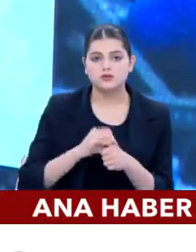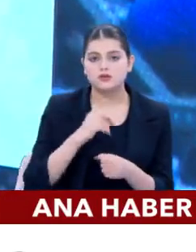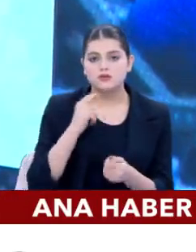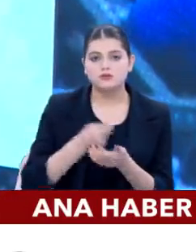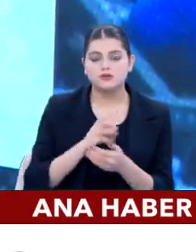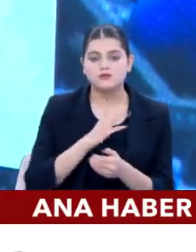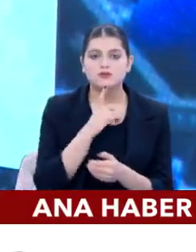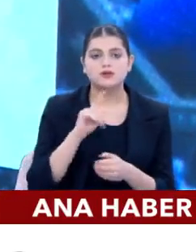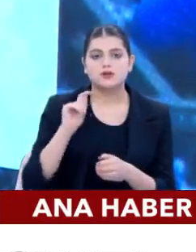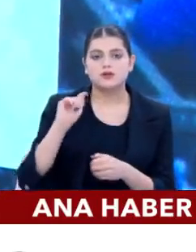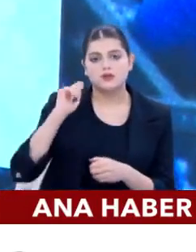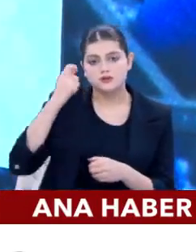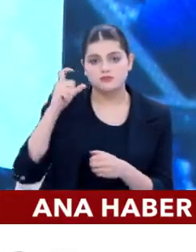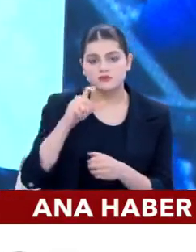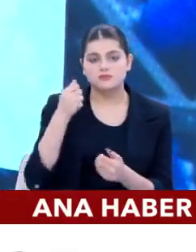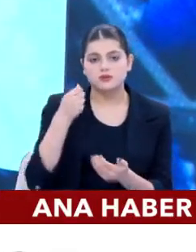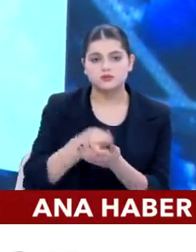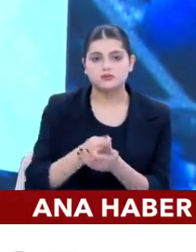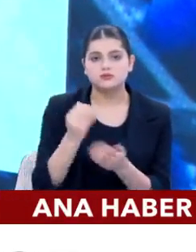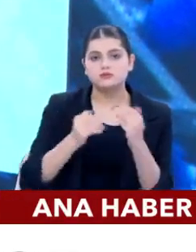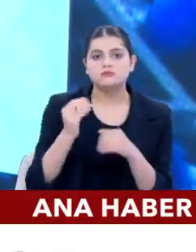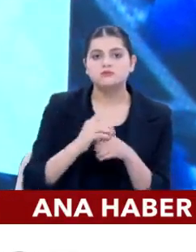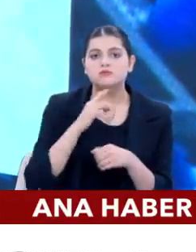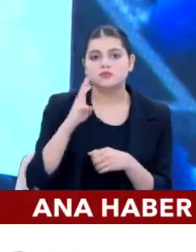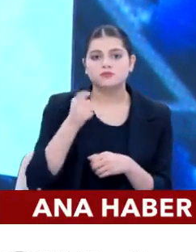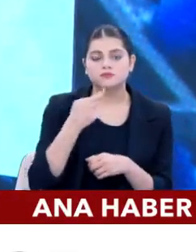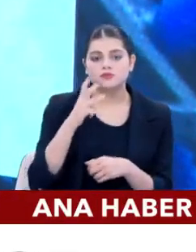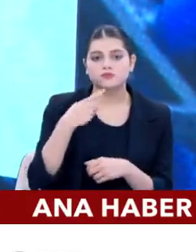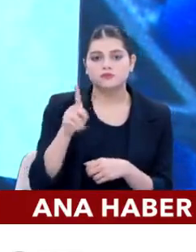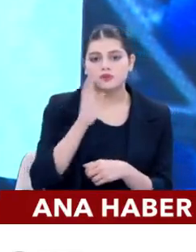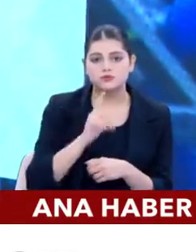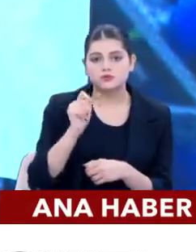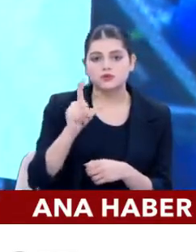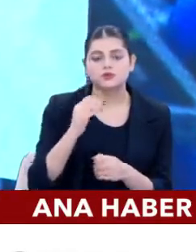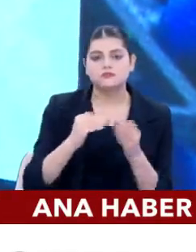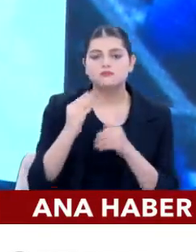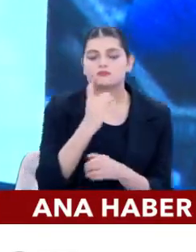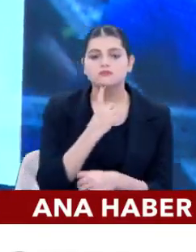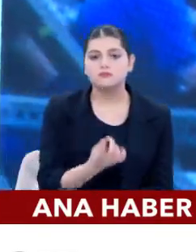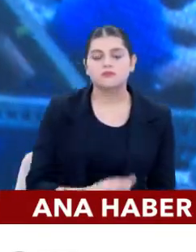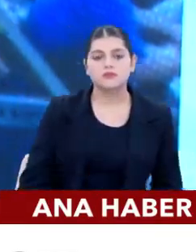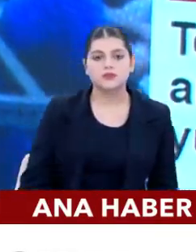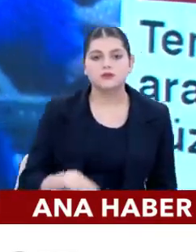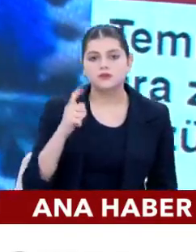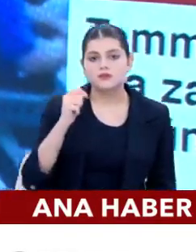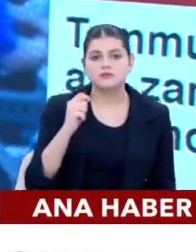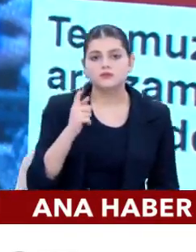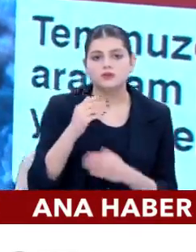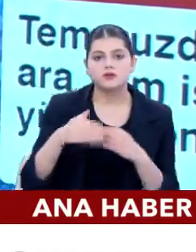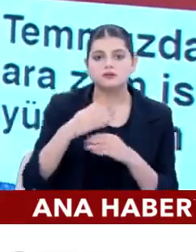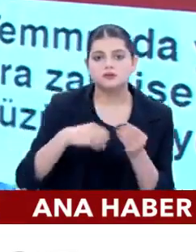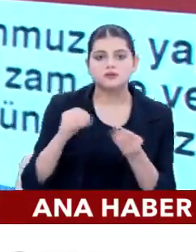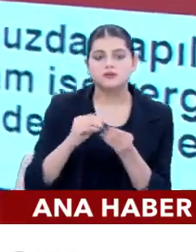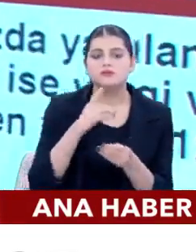öderken Ekim ayında ödediği gelir vergisi tutarı 3.500 ye dayandı ya temmuzdaki ara